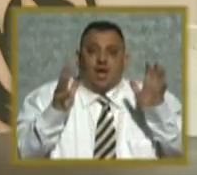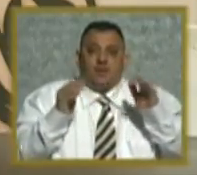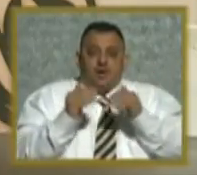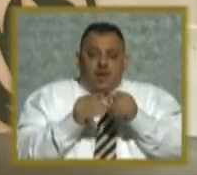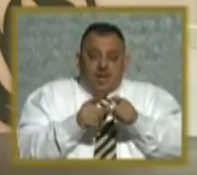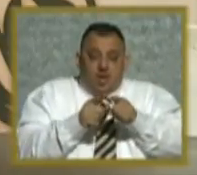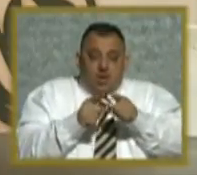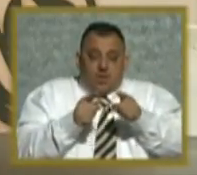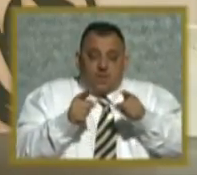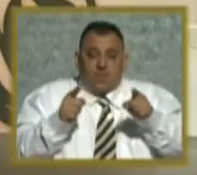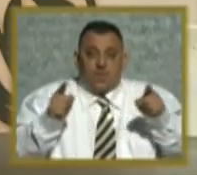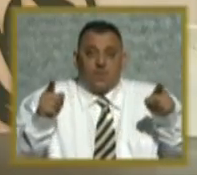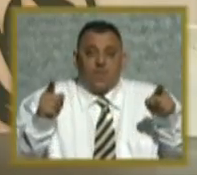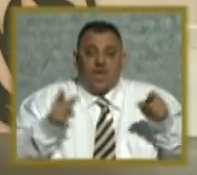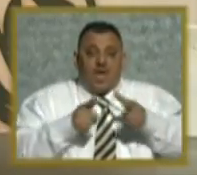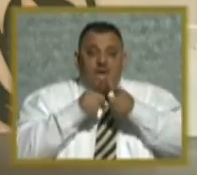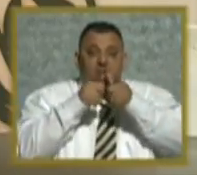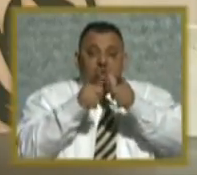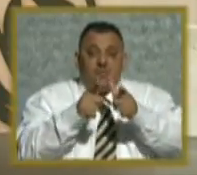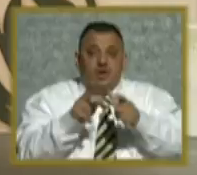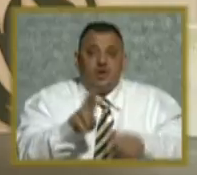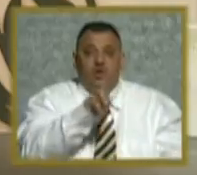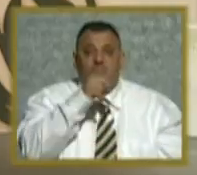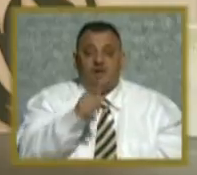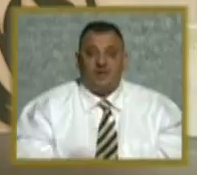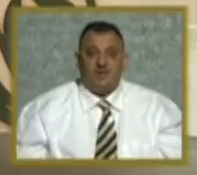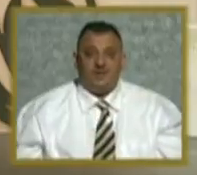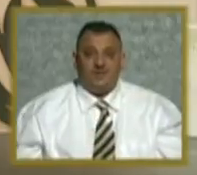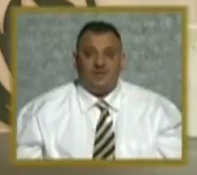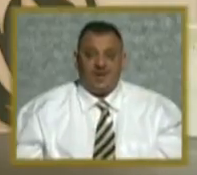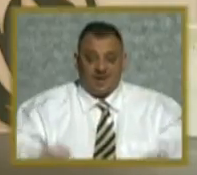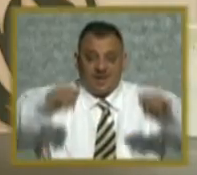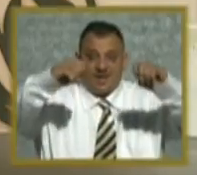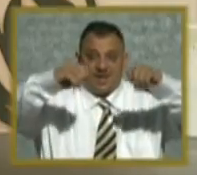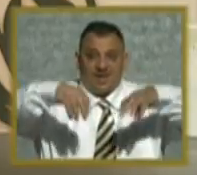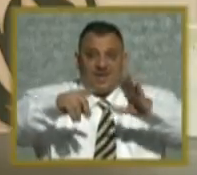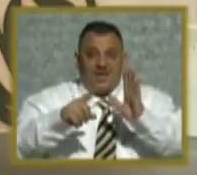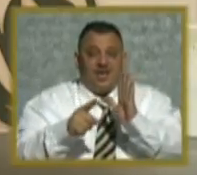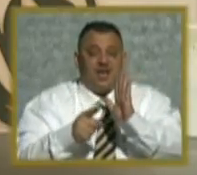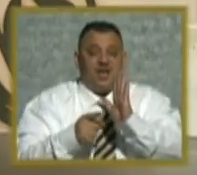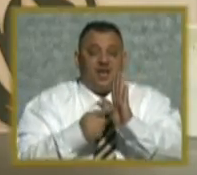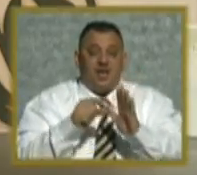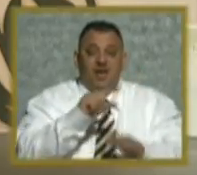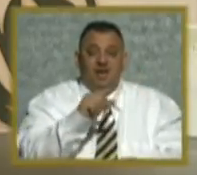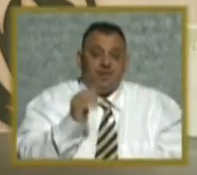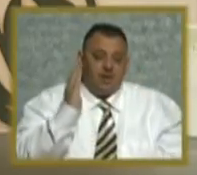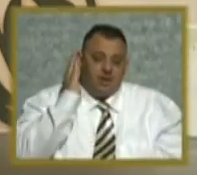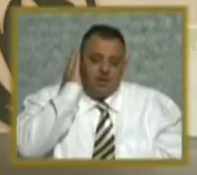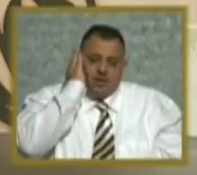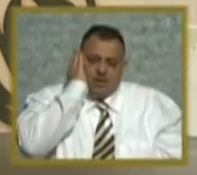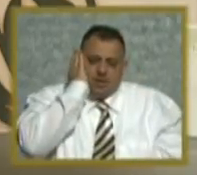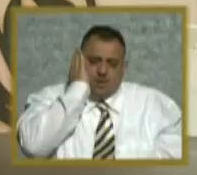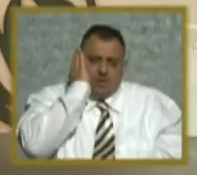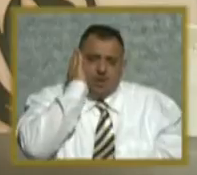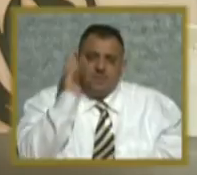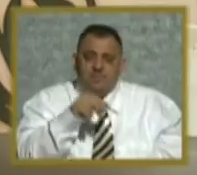ويمدد في قضية الأذان، فيسأل عن الحكم. يا أخ علي بارك الله فيك، لا شك أن الأذان الوارد